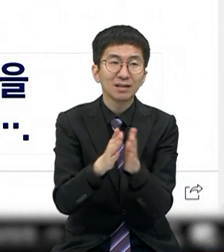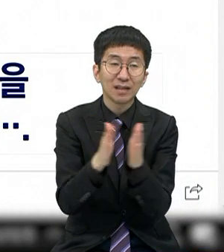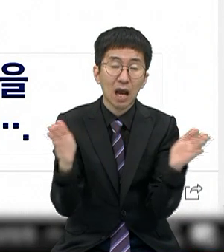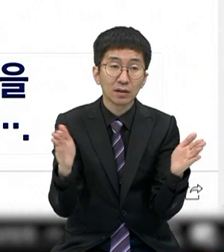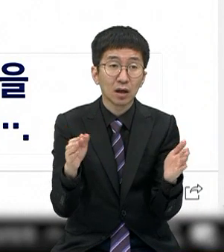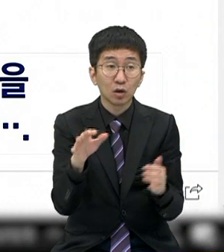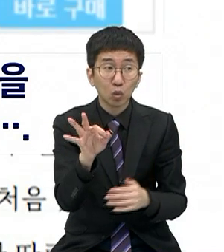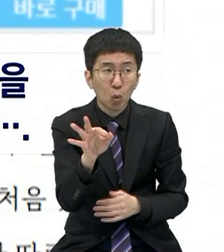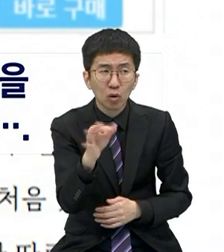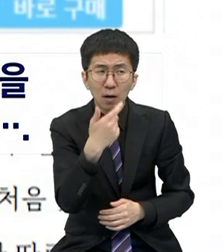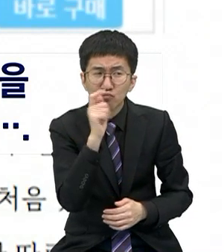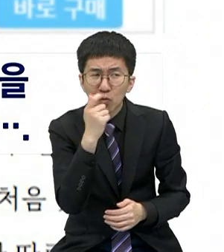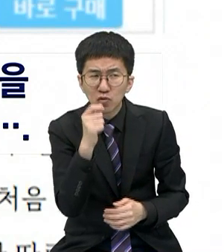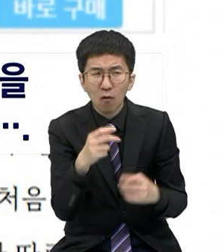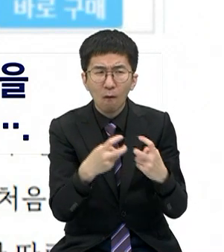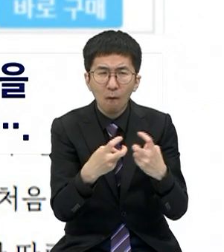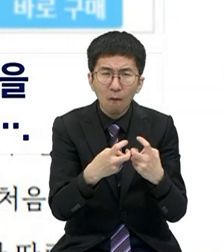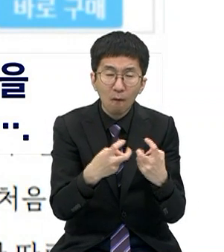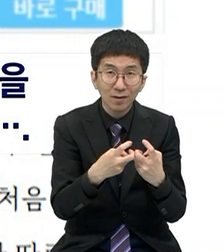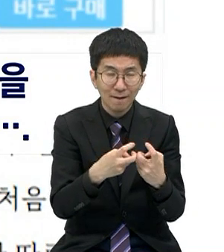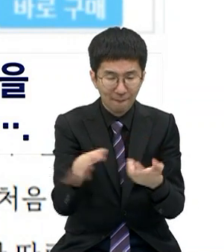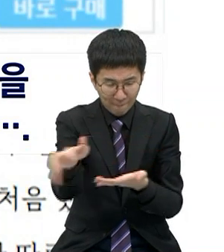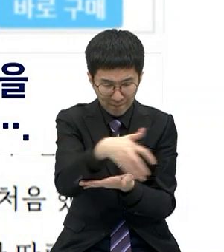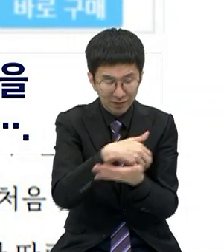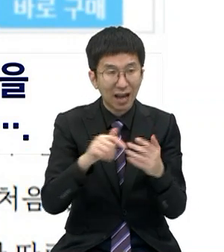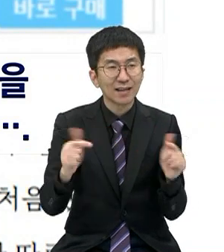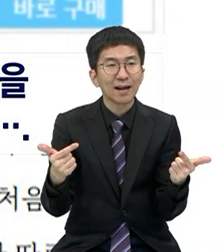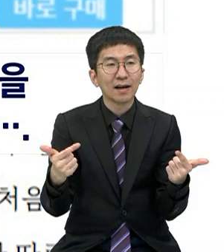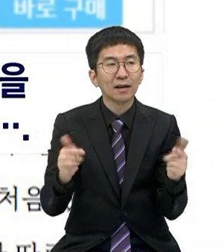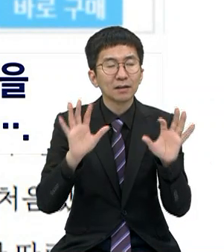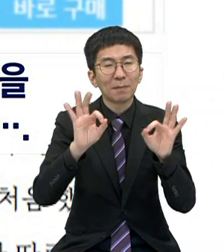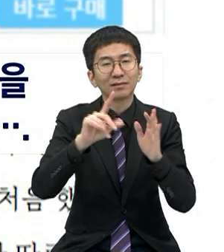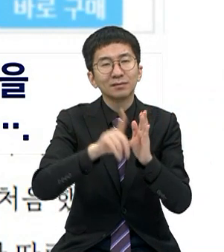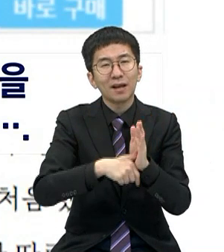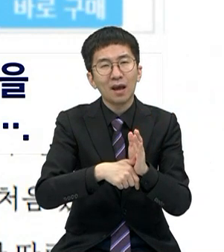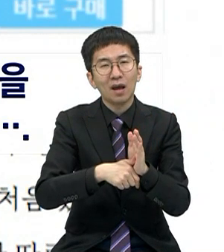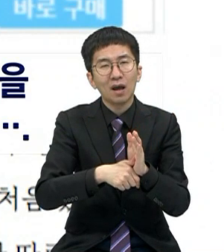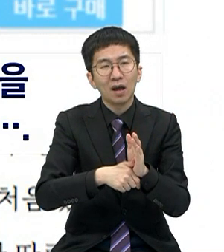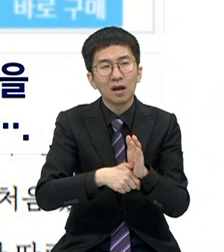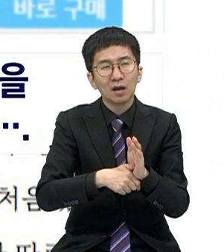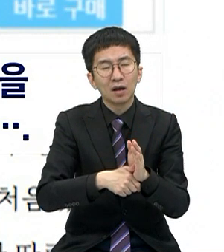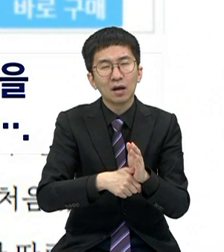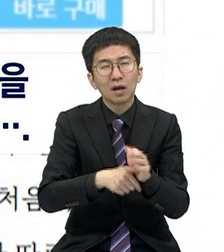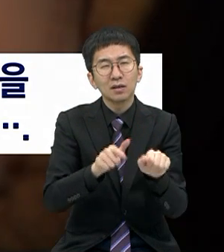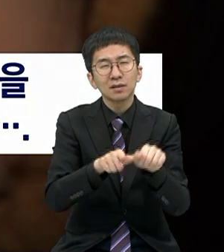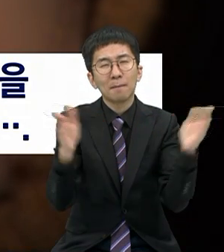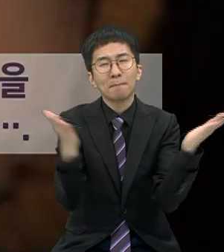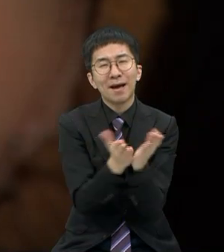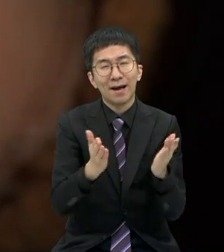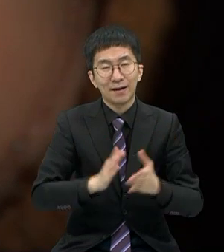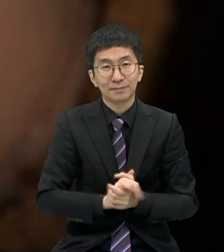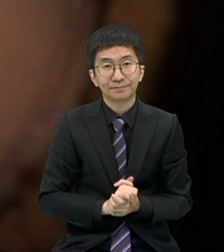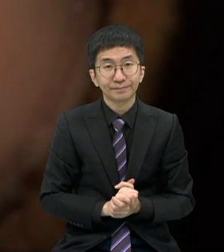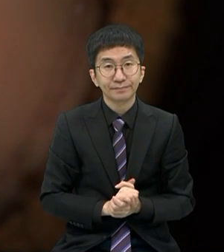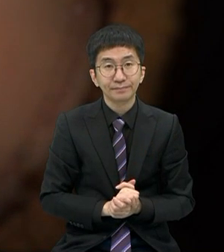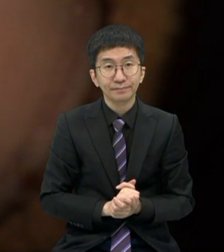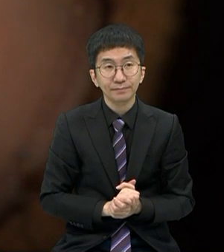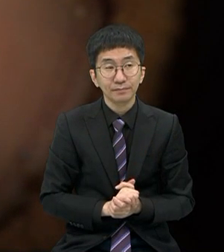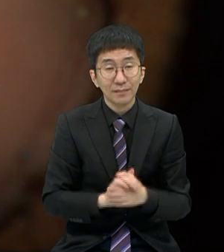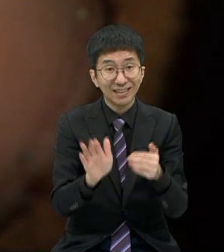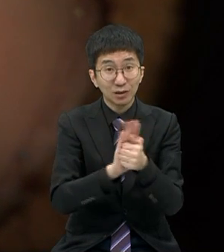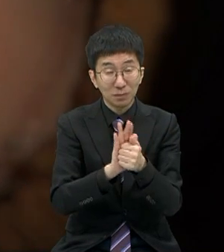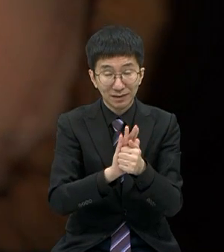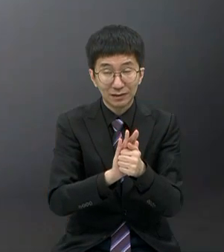자금을 매 끄려고 했다 하기보다 시기가 마친 공교롭게 더 그렇게 차량이 된거고 서비스 중단으로